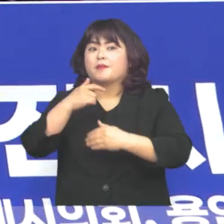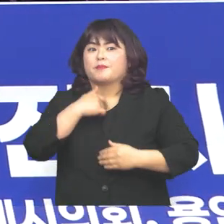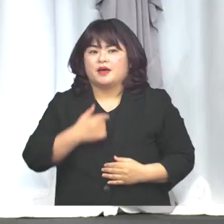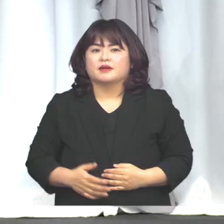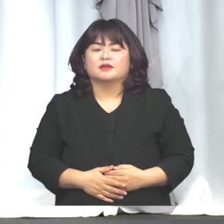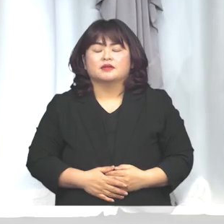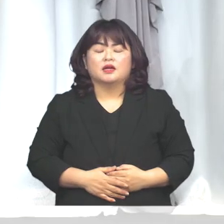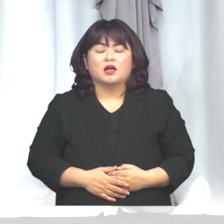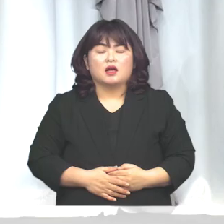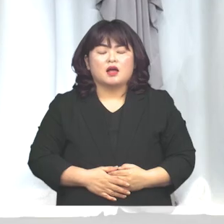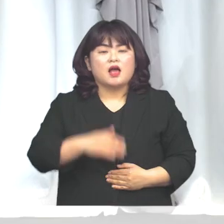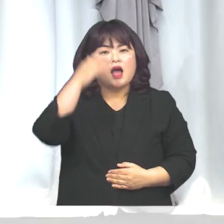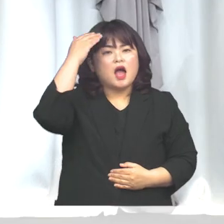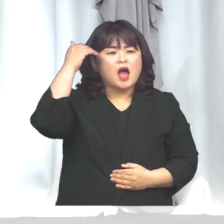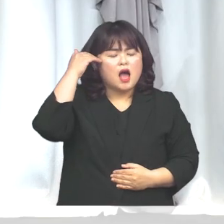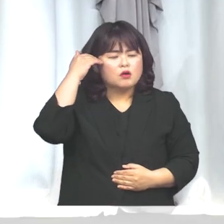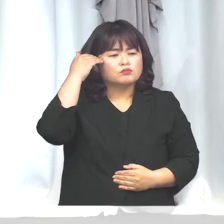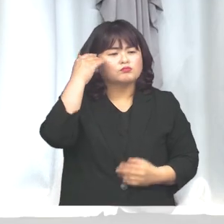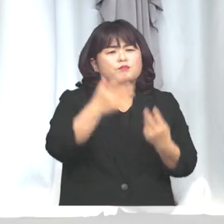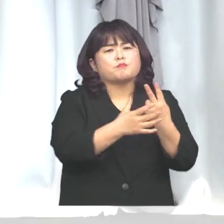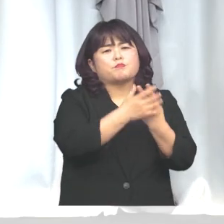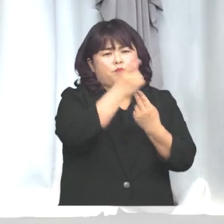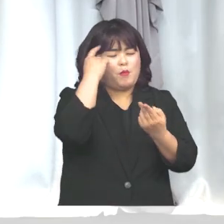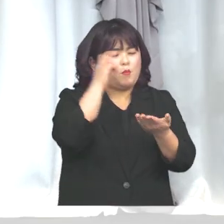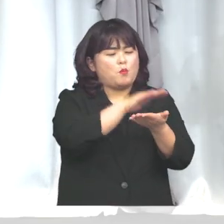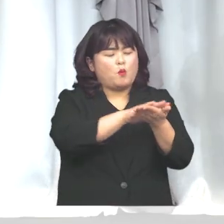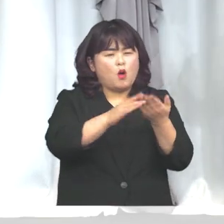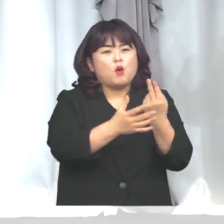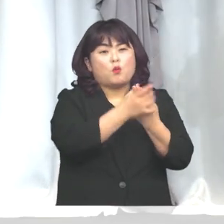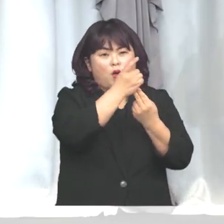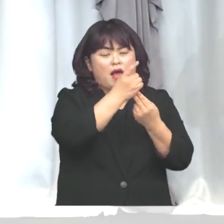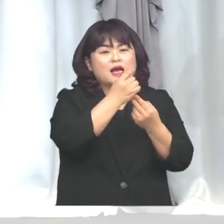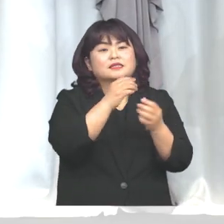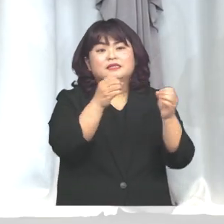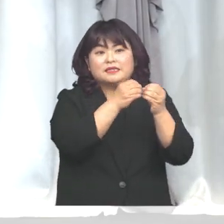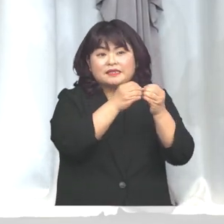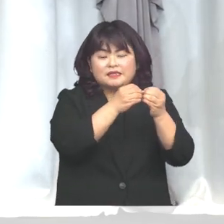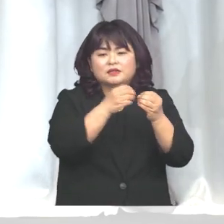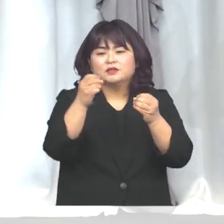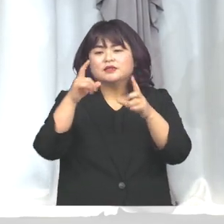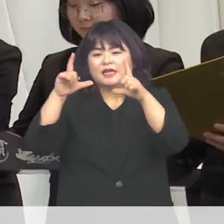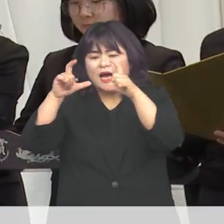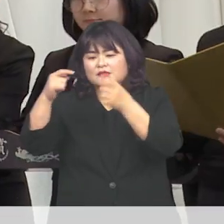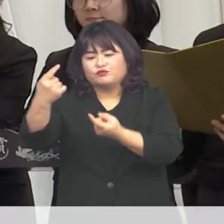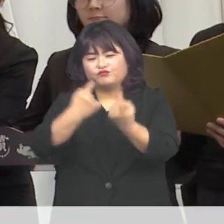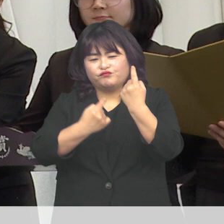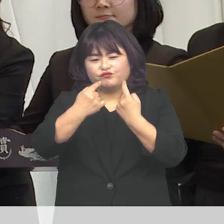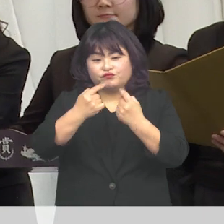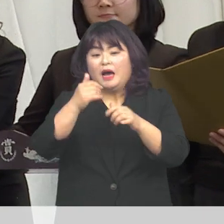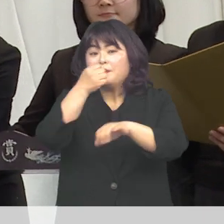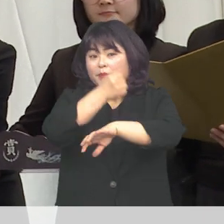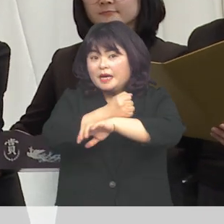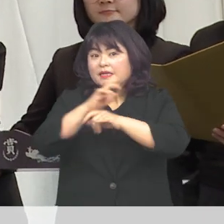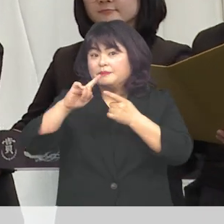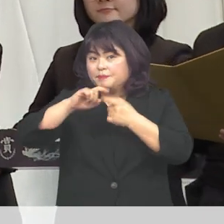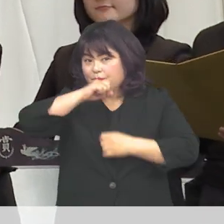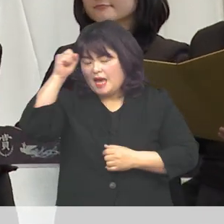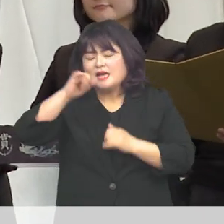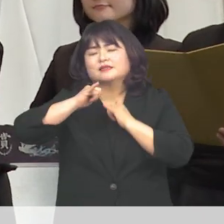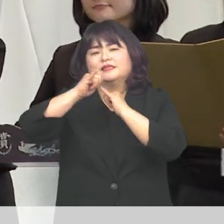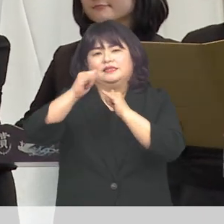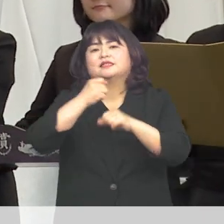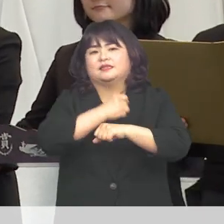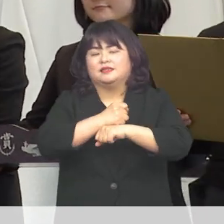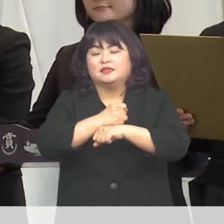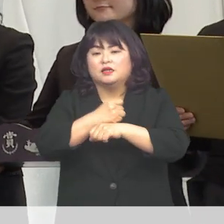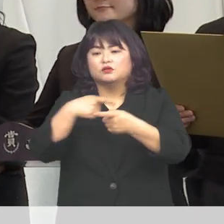열렸습니다. 이날 행사는 한반도의 평화 통일을 주제로 한 글짓기, 사진 등 공모전 입상작을 시상하고